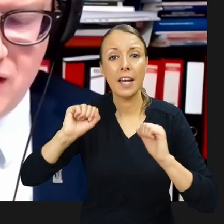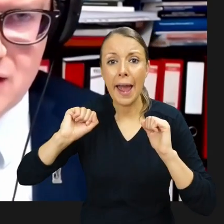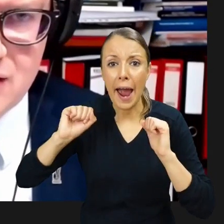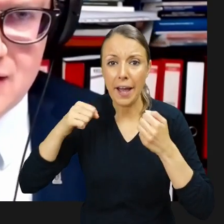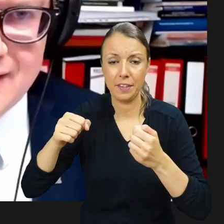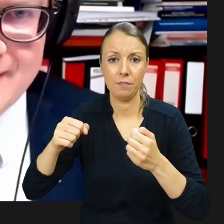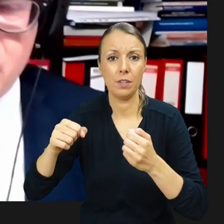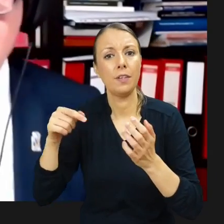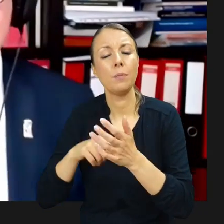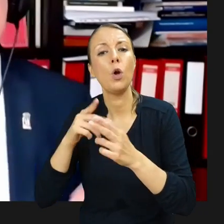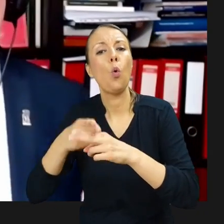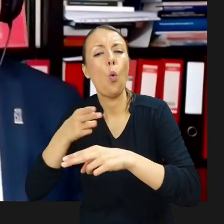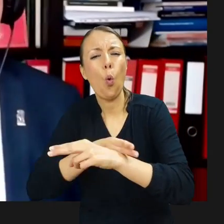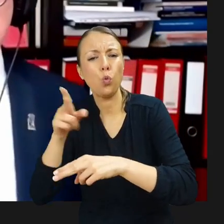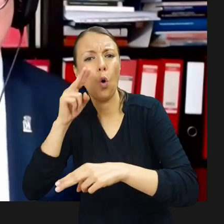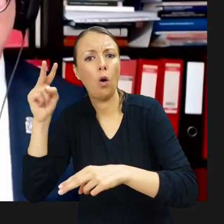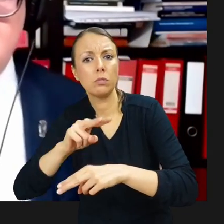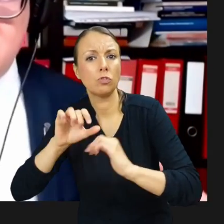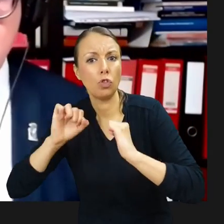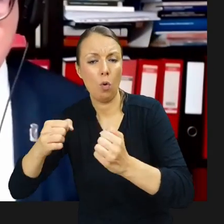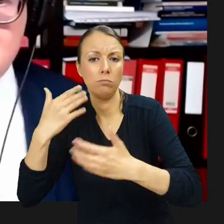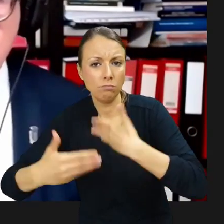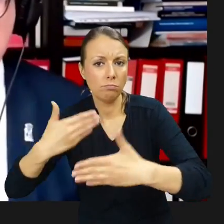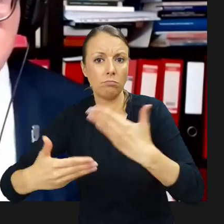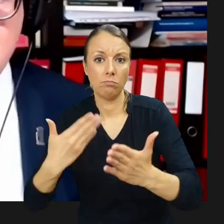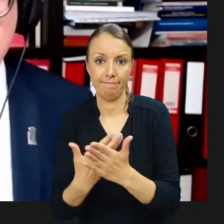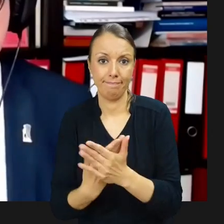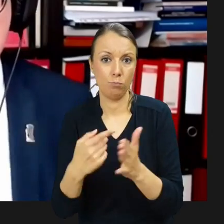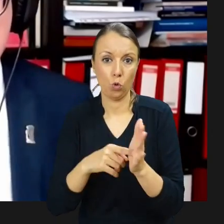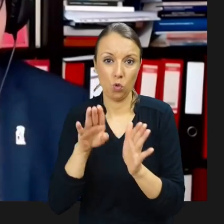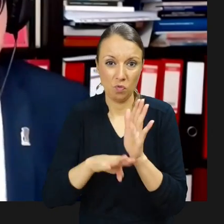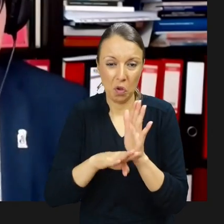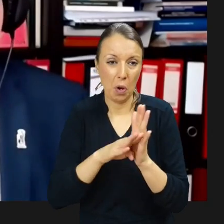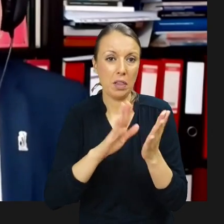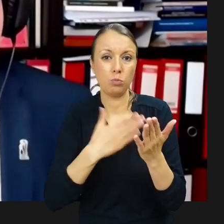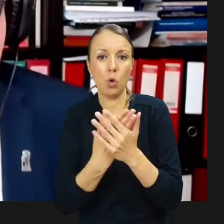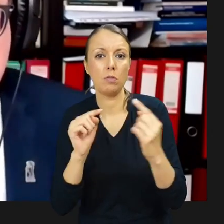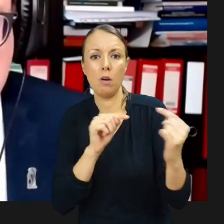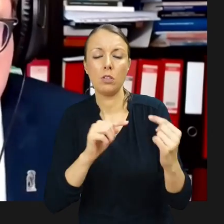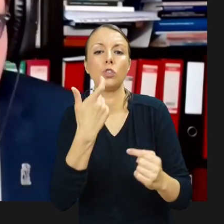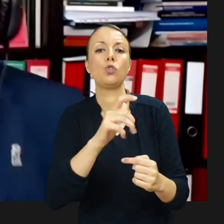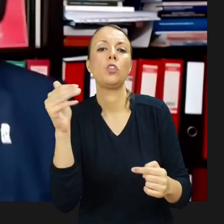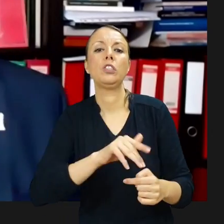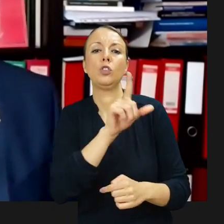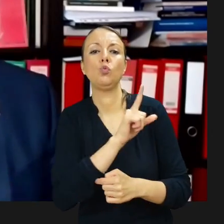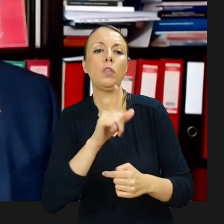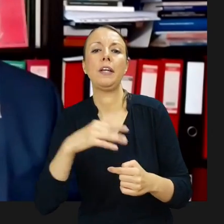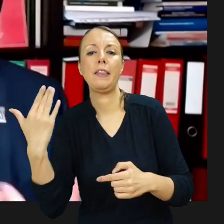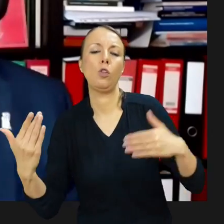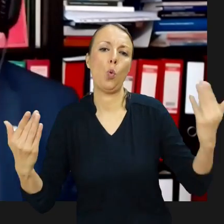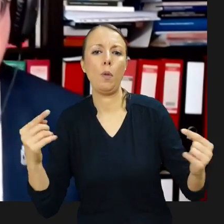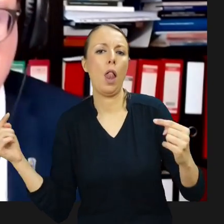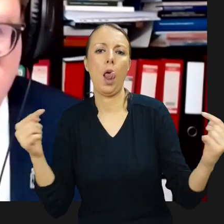takich postępowań. Bo to nie jest zwykły spór o 100 tysięcy złotych między jedną a drugą stroną na zasadzie prawnego